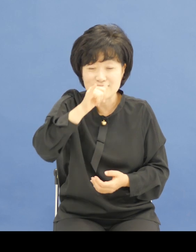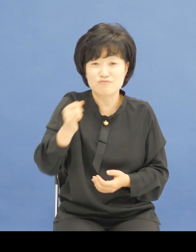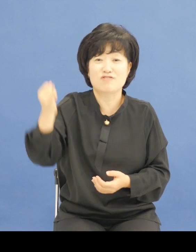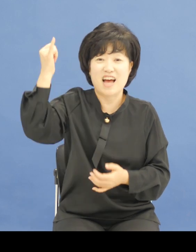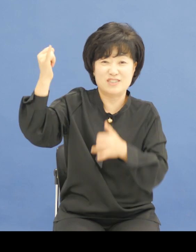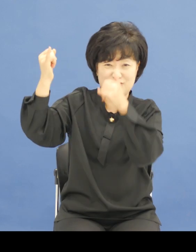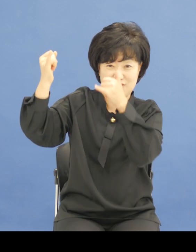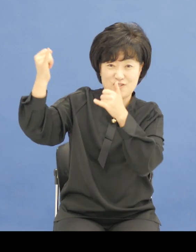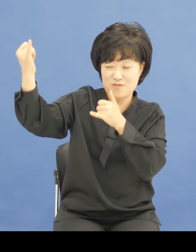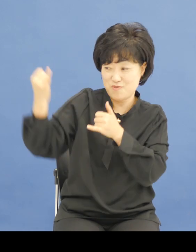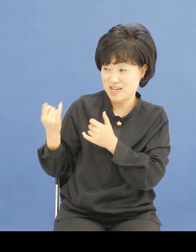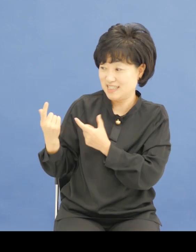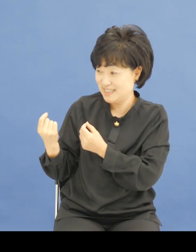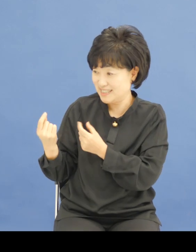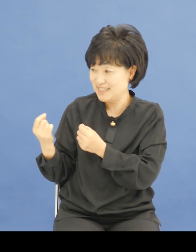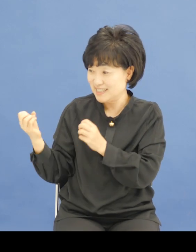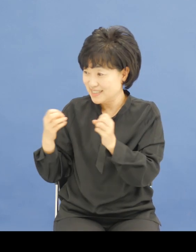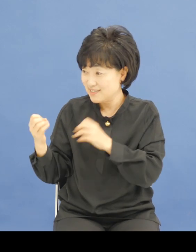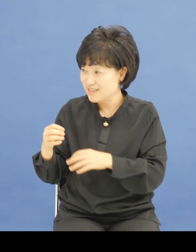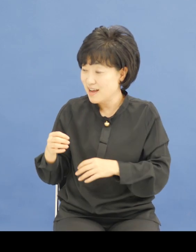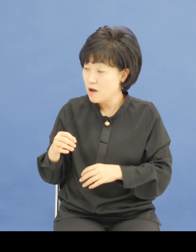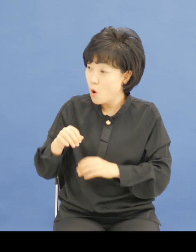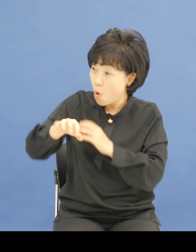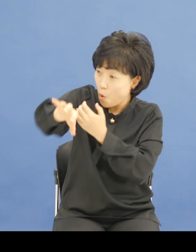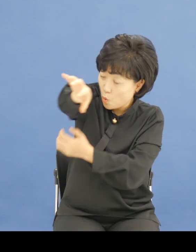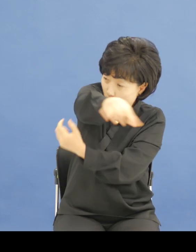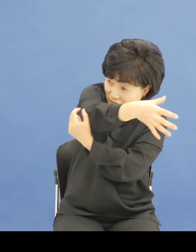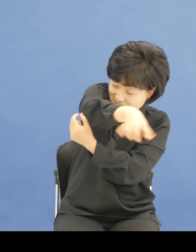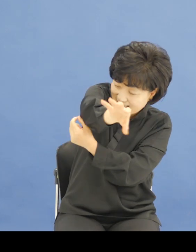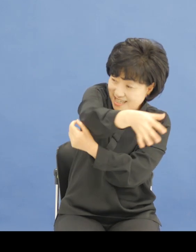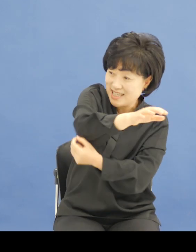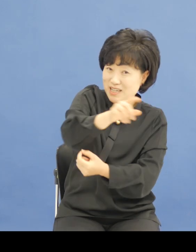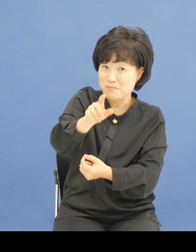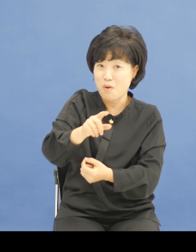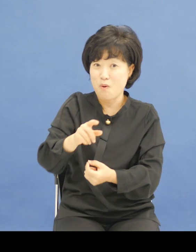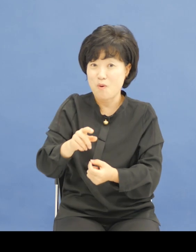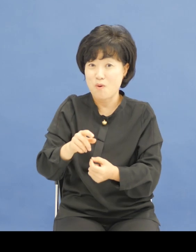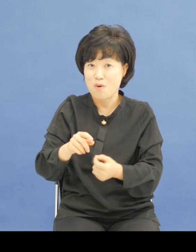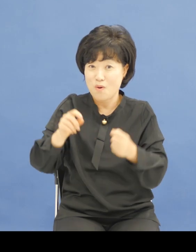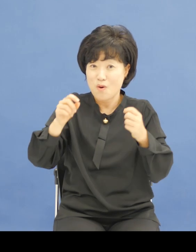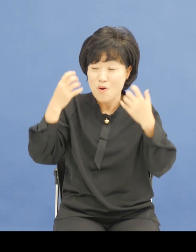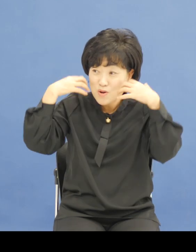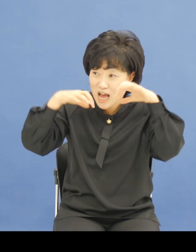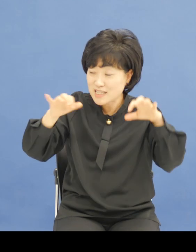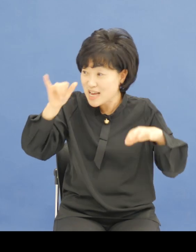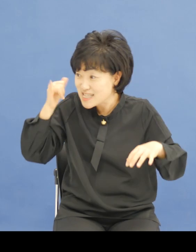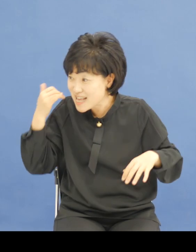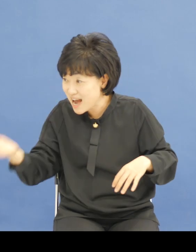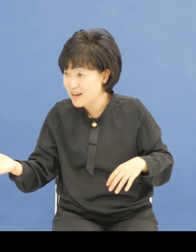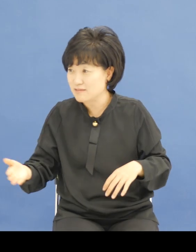사자. 네네. 집 앞에 지나가냐. 그랬더니 영길 나 코끼리 한국에서 처음 봤어.